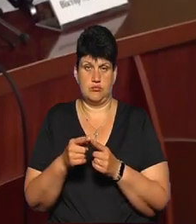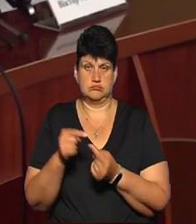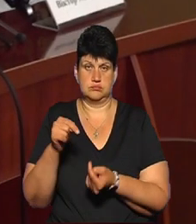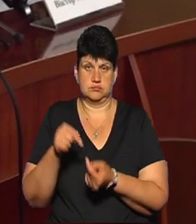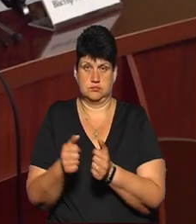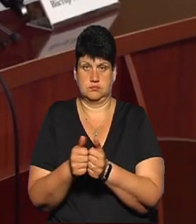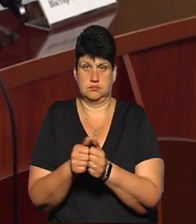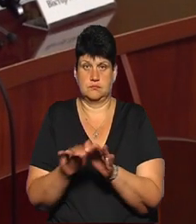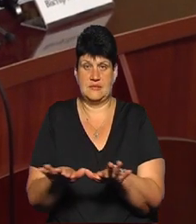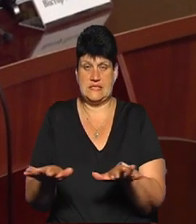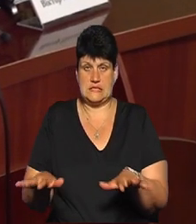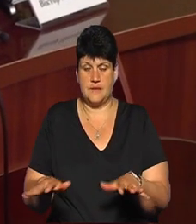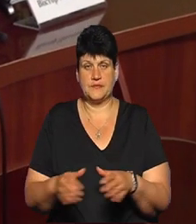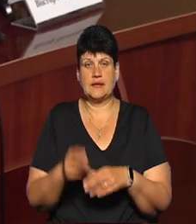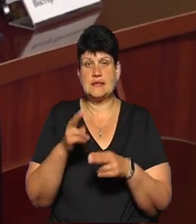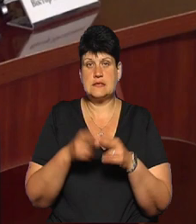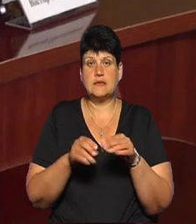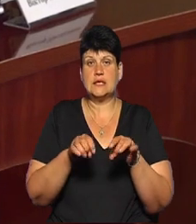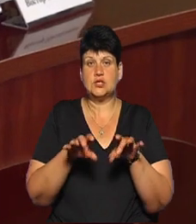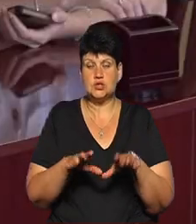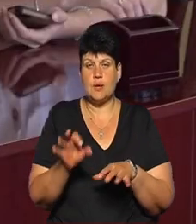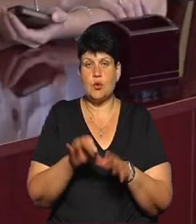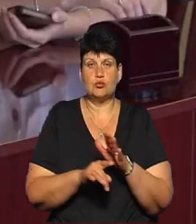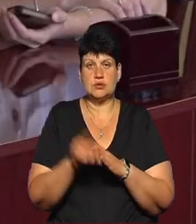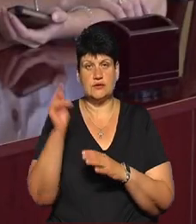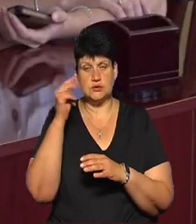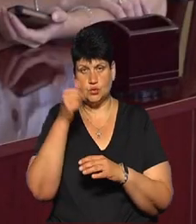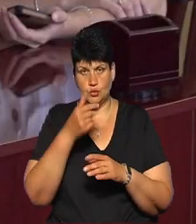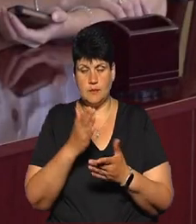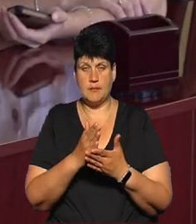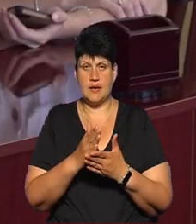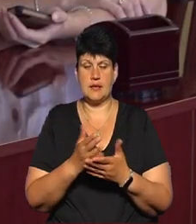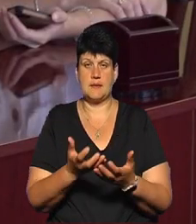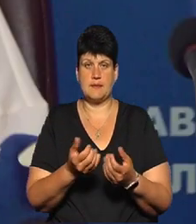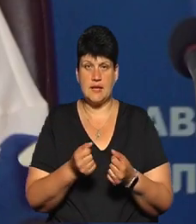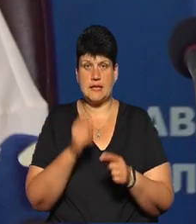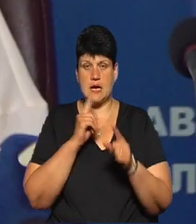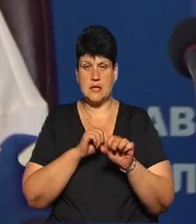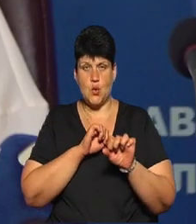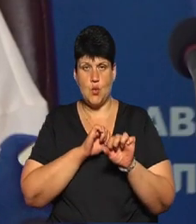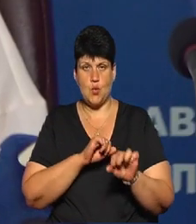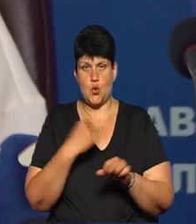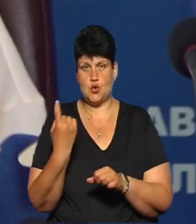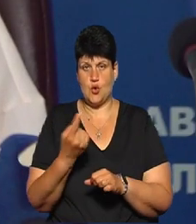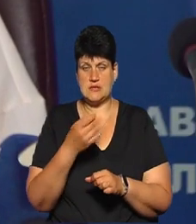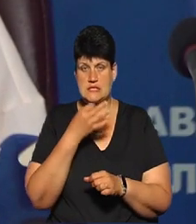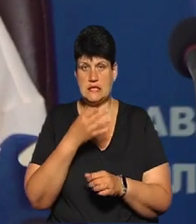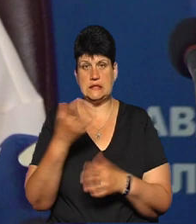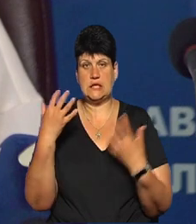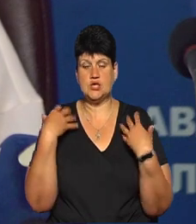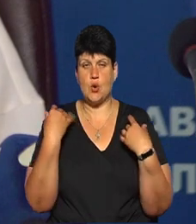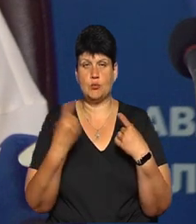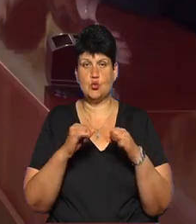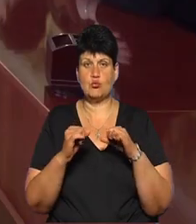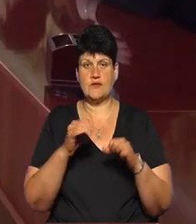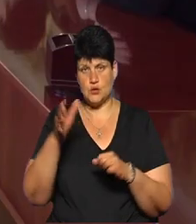місцях. Остаточне рішення про початок навчального року має прийняти Рада оборони області, розповіла начальниця обласного управління освіти